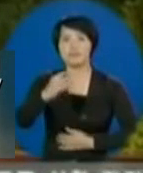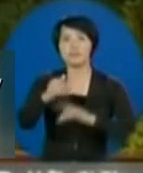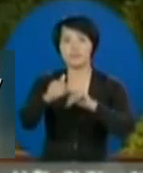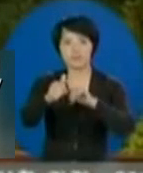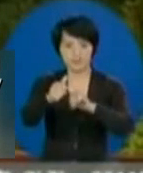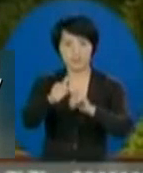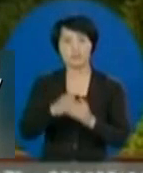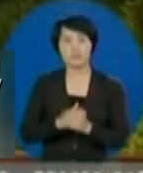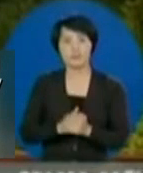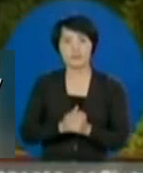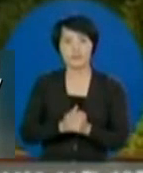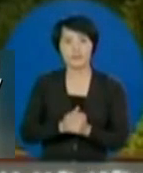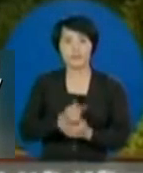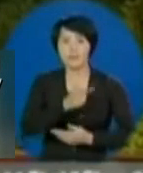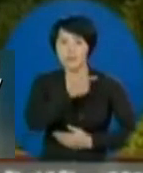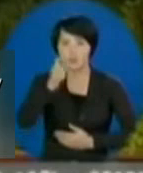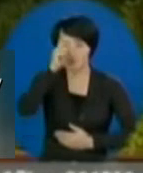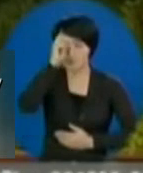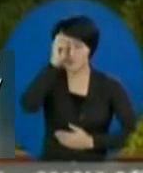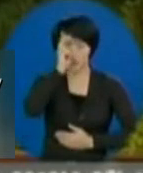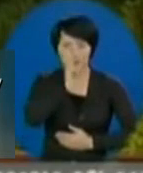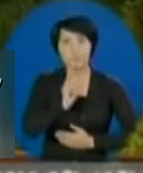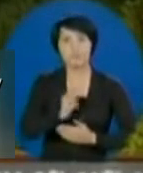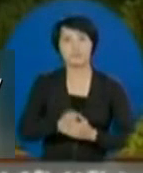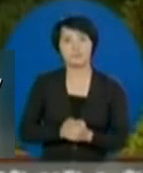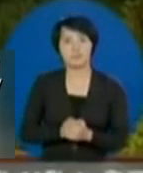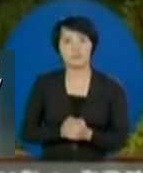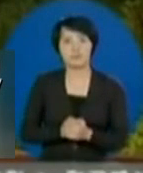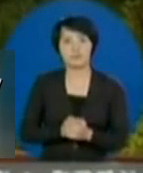동지께서 너무도 갑자기